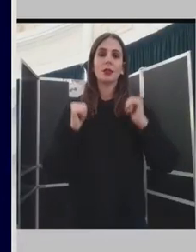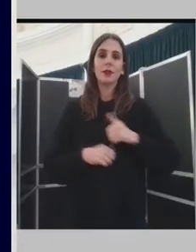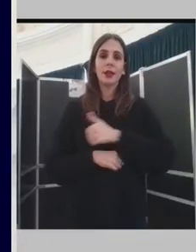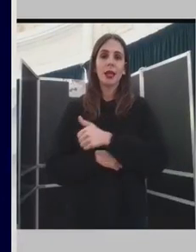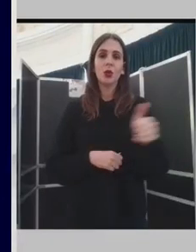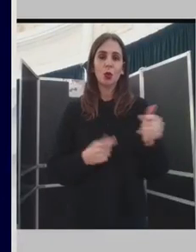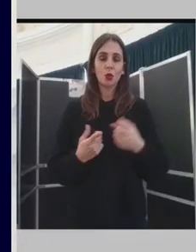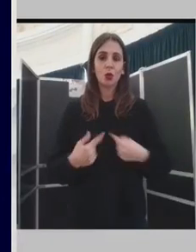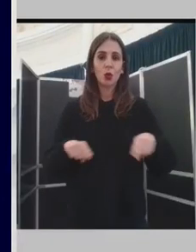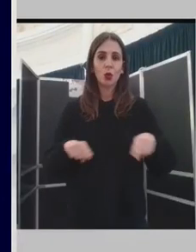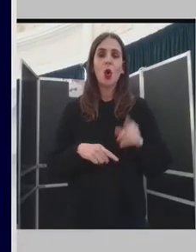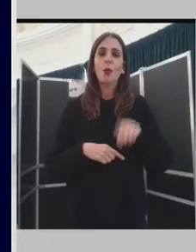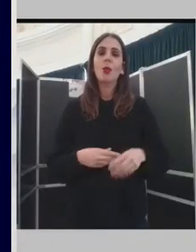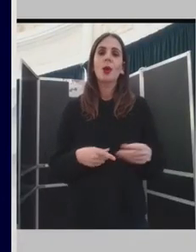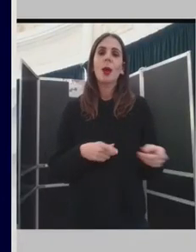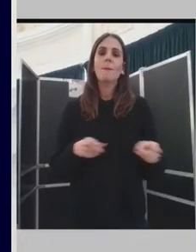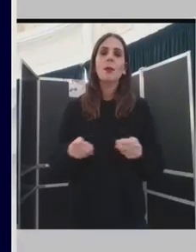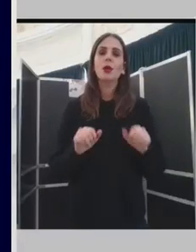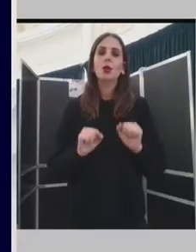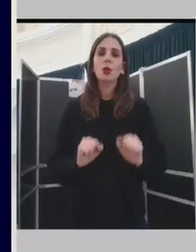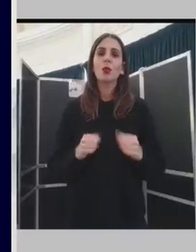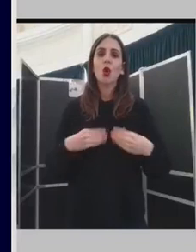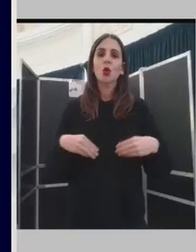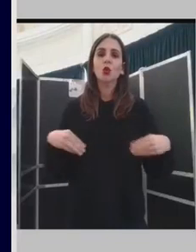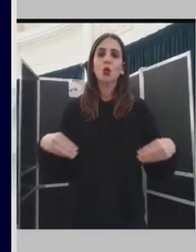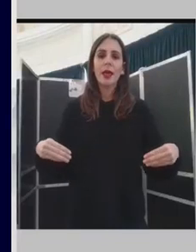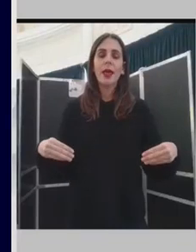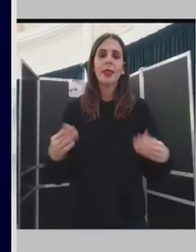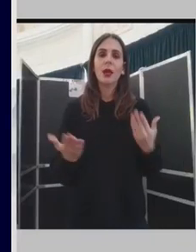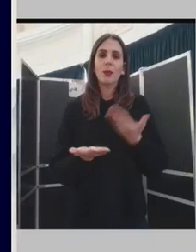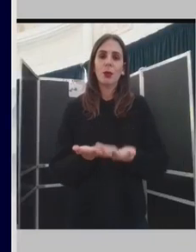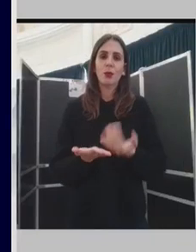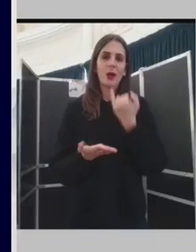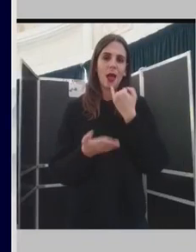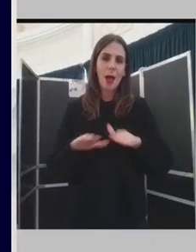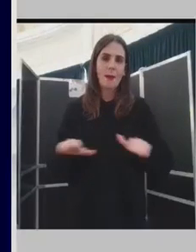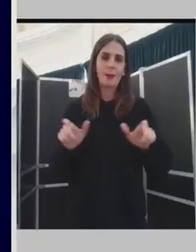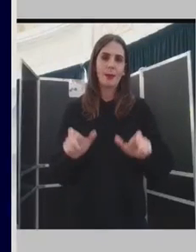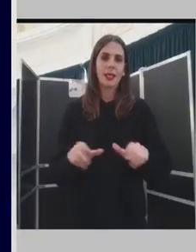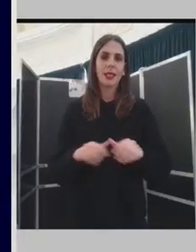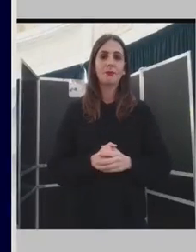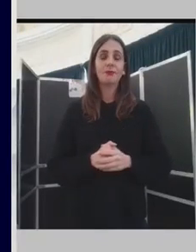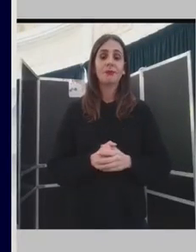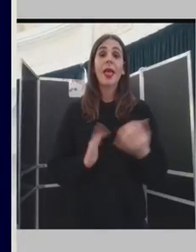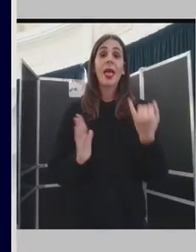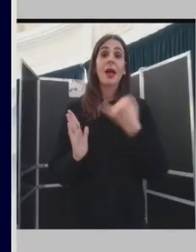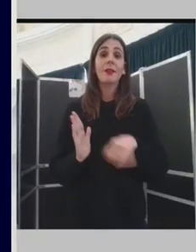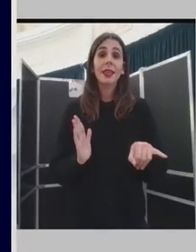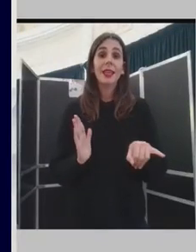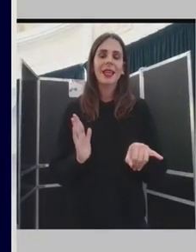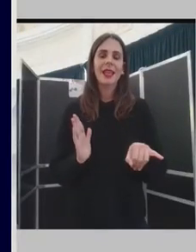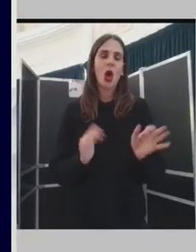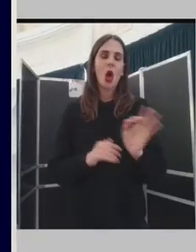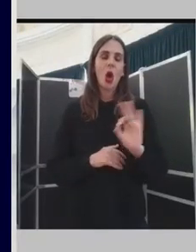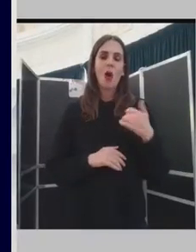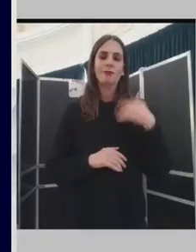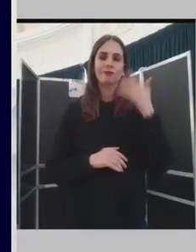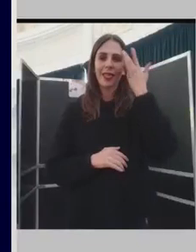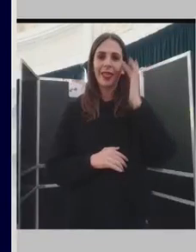proporre degli strumenti, no, per intervenire. Allora, infine, perché sennò